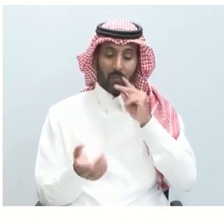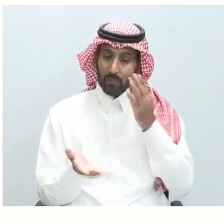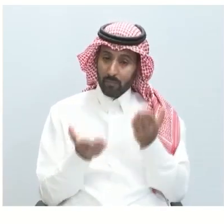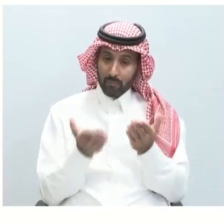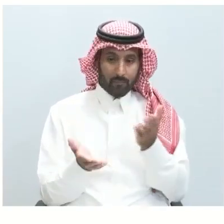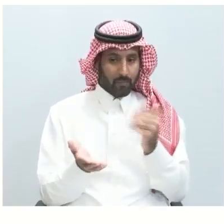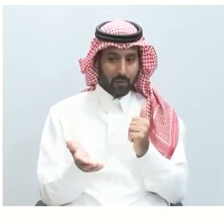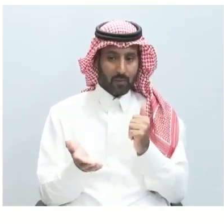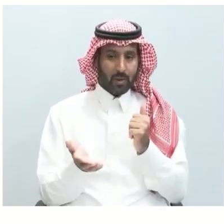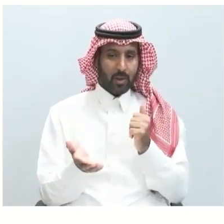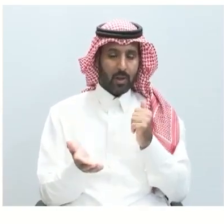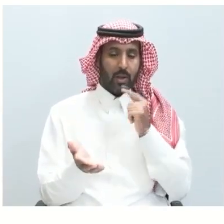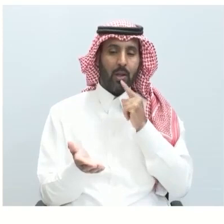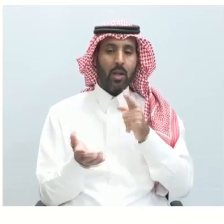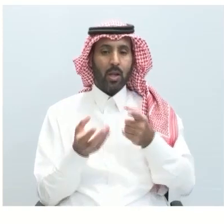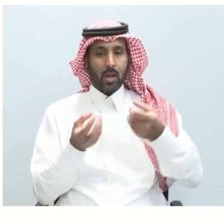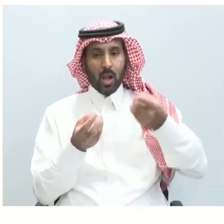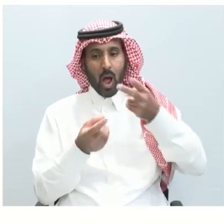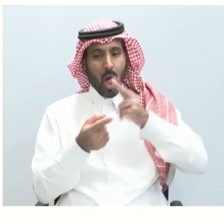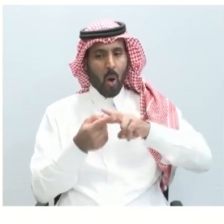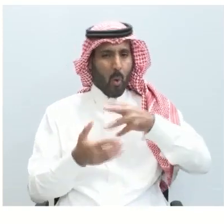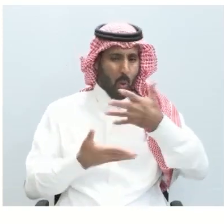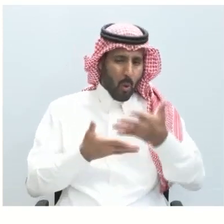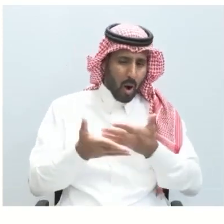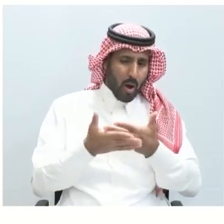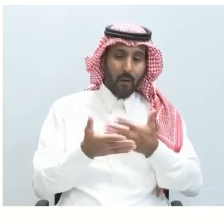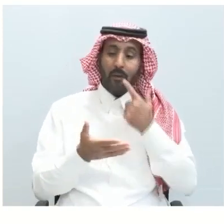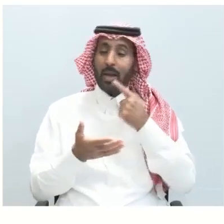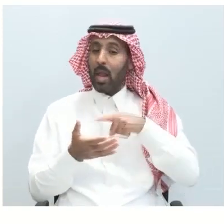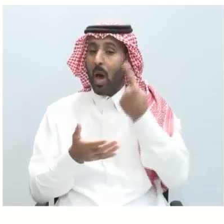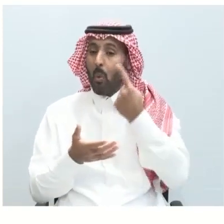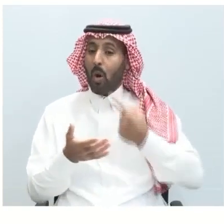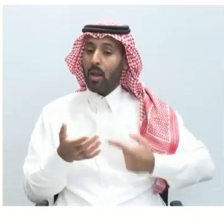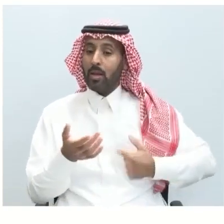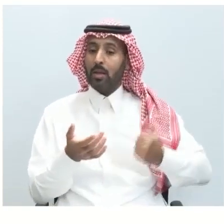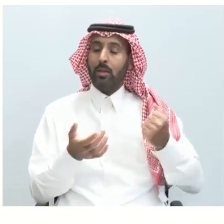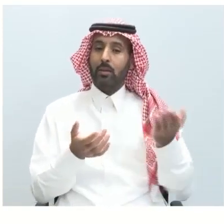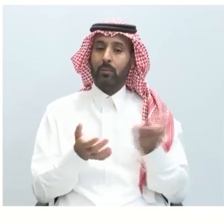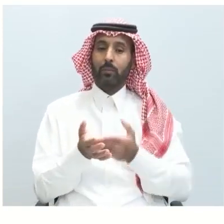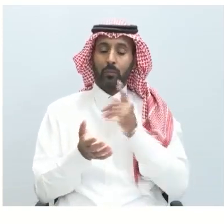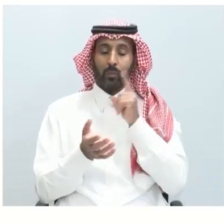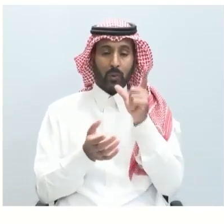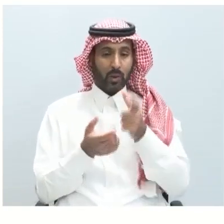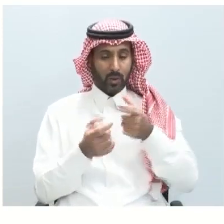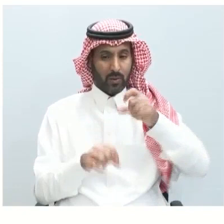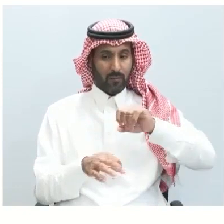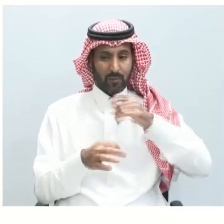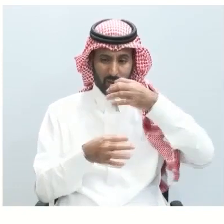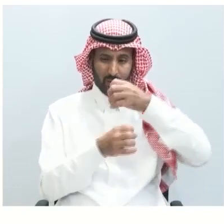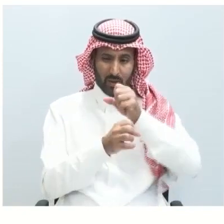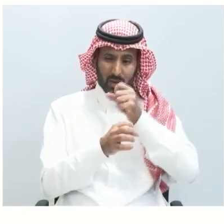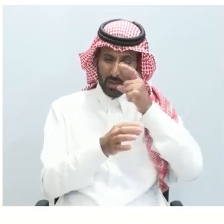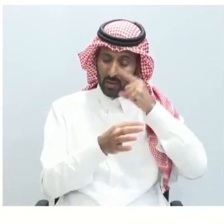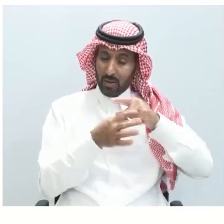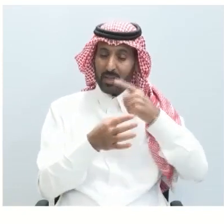توازن ماذا يسمى التفاعل الاول لاحظ لاحظ الحاله الفيزيائيه من الصلب الى